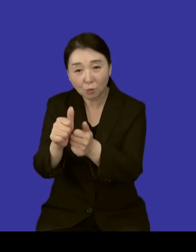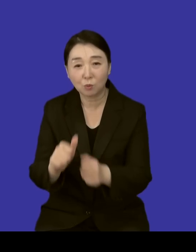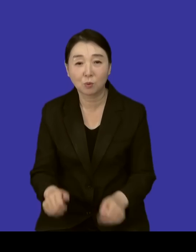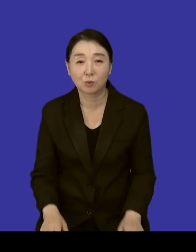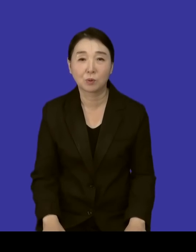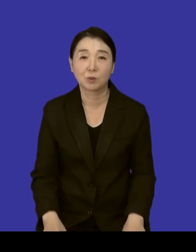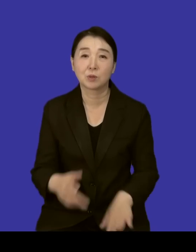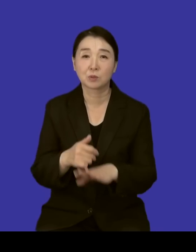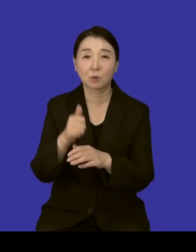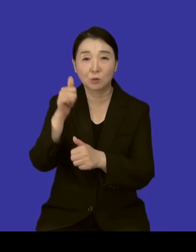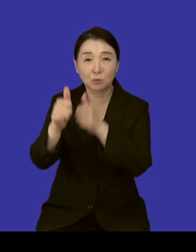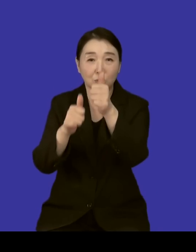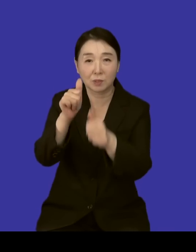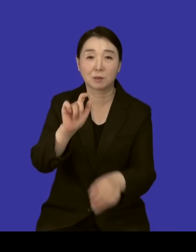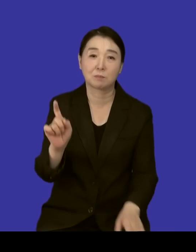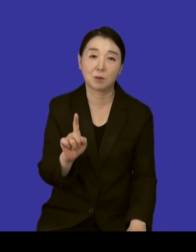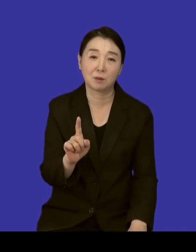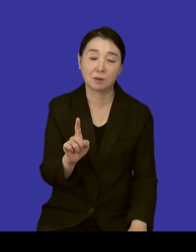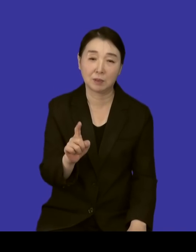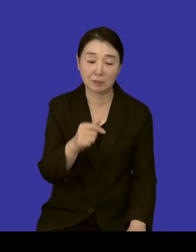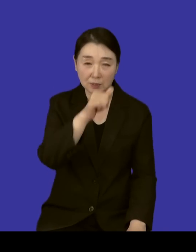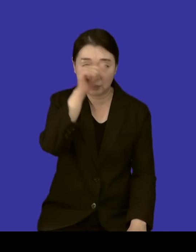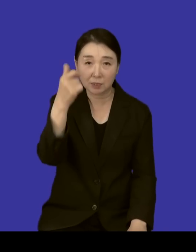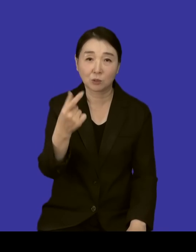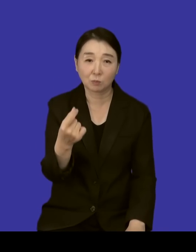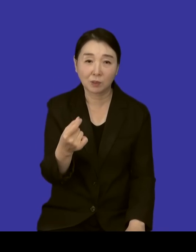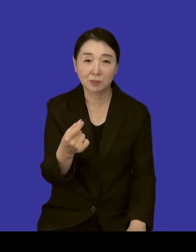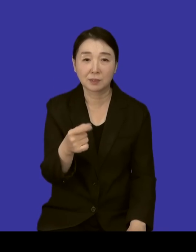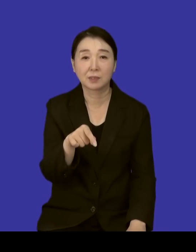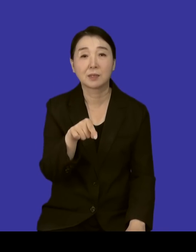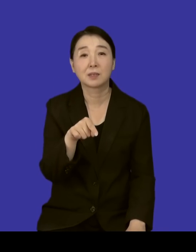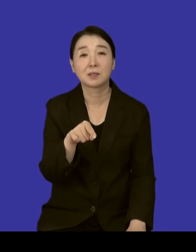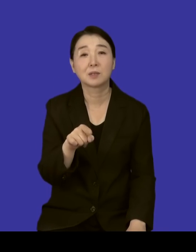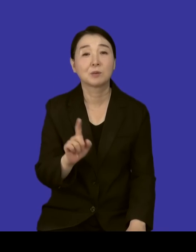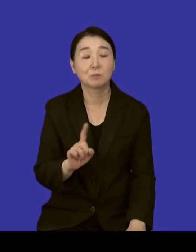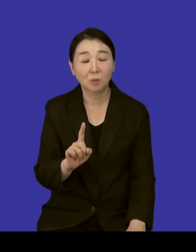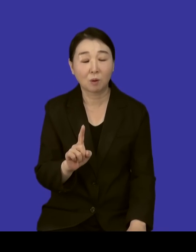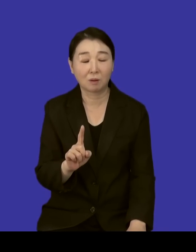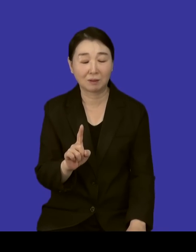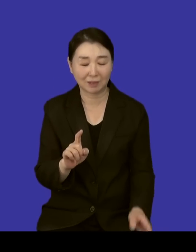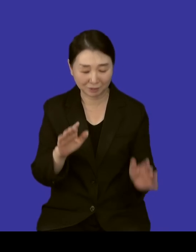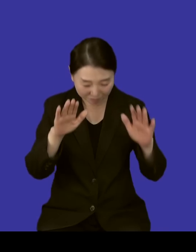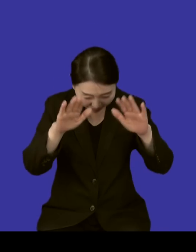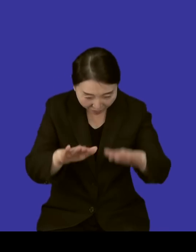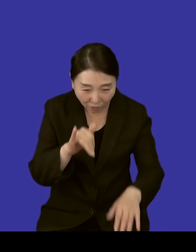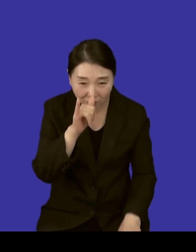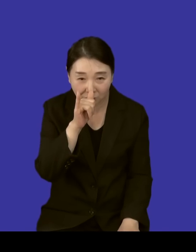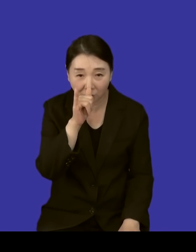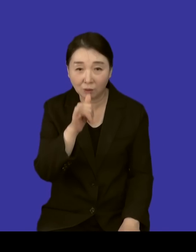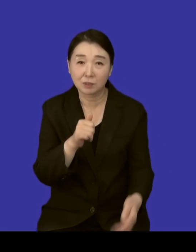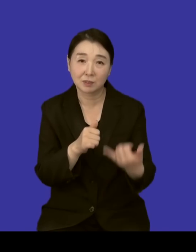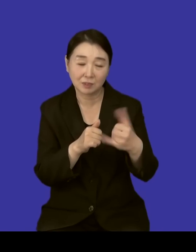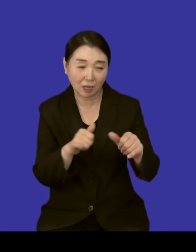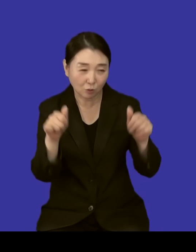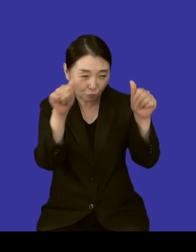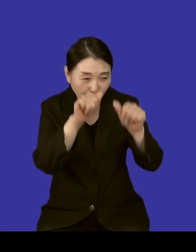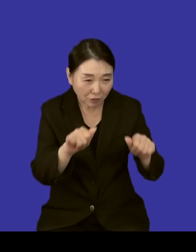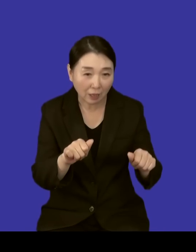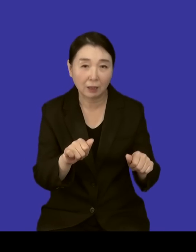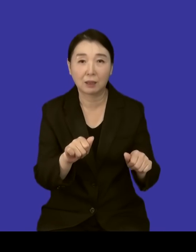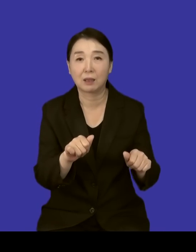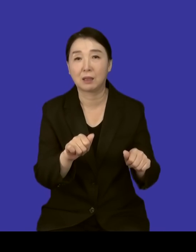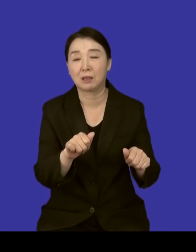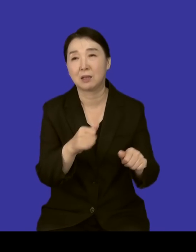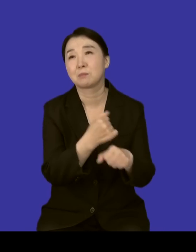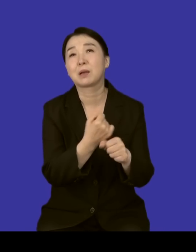조상을 너무나 저기 장로님인데도 맨날 가서 저기 절해요. 예. 근데 자녀를 우상의 제물로